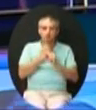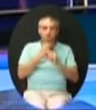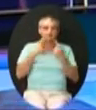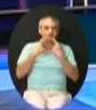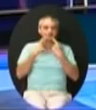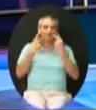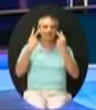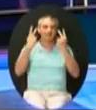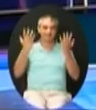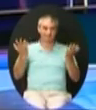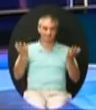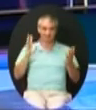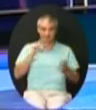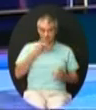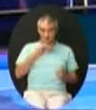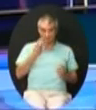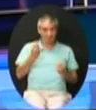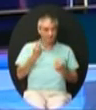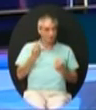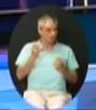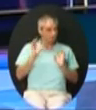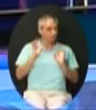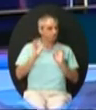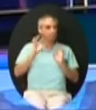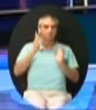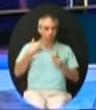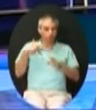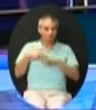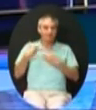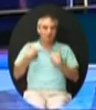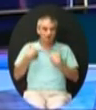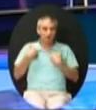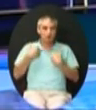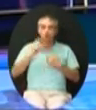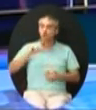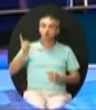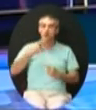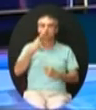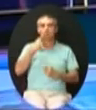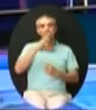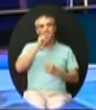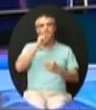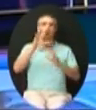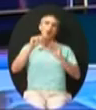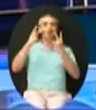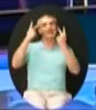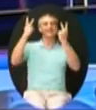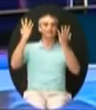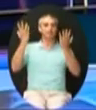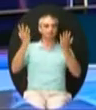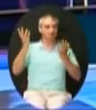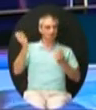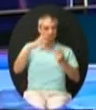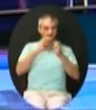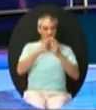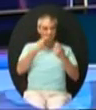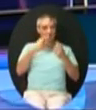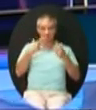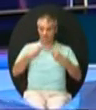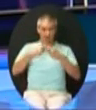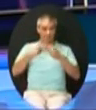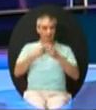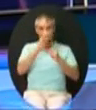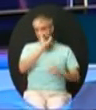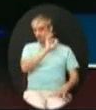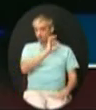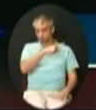הערכי. האם הדבר הנכון ערכי, מה שחרה לי, מצוין. זה שכל הדוברים דיברו בשיח הערכי. אוקיי, הגיע חבר מפלגתו, מה זה ערכי? אז אני